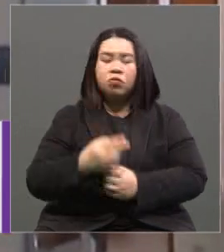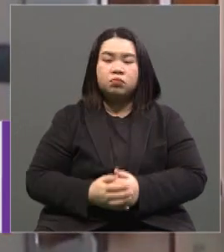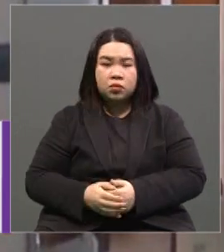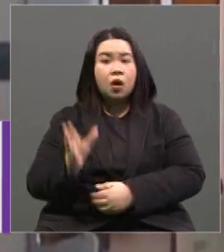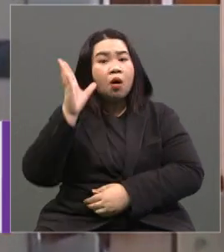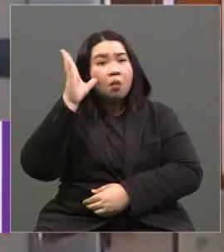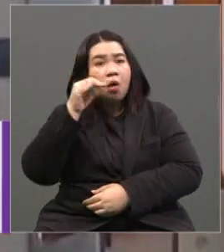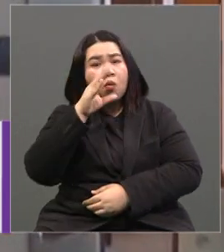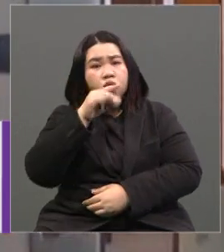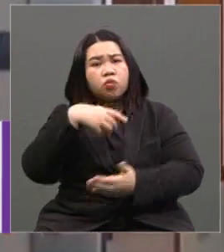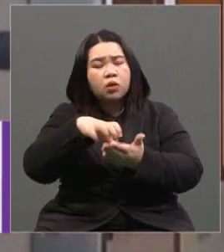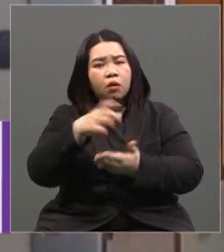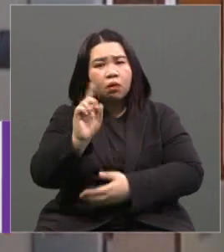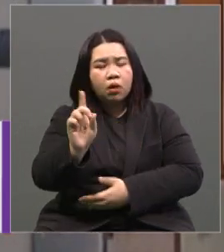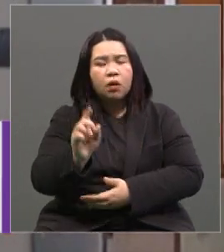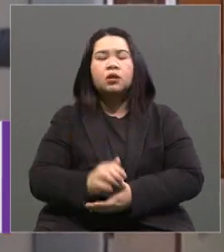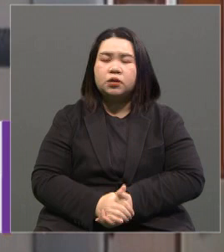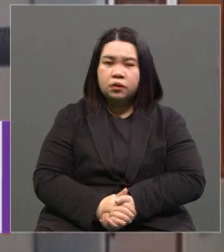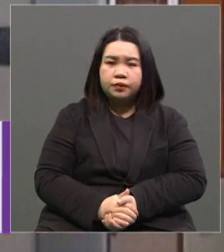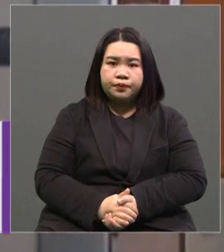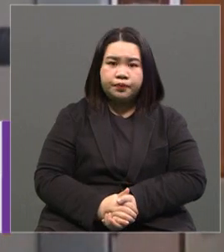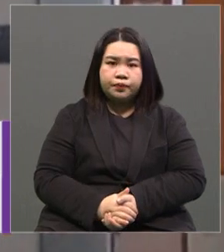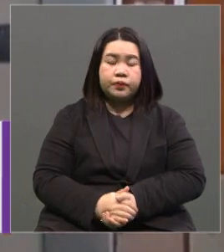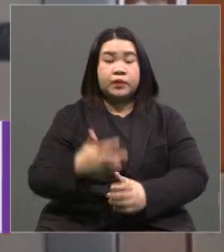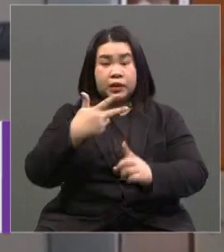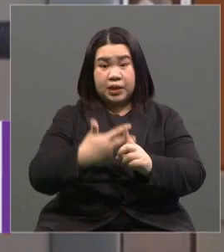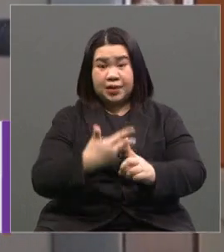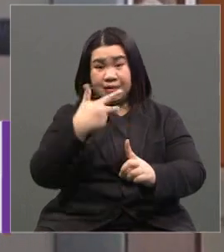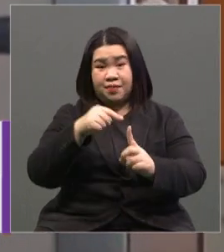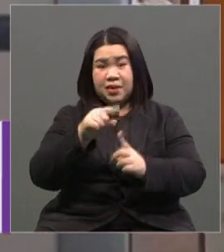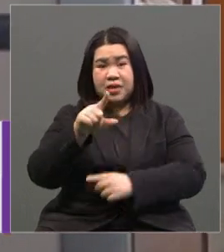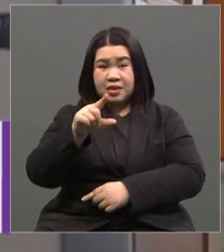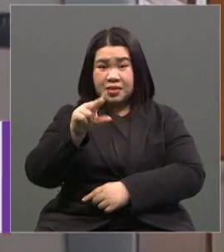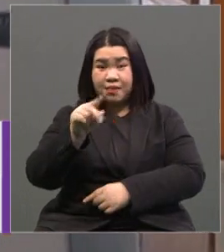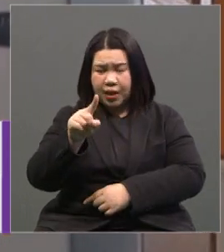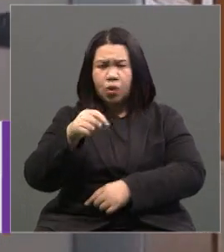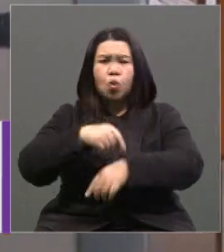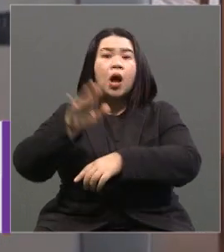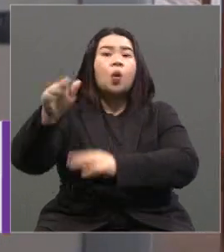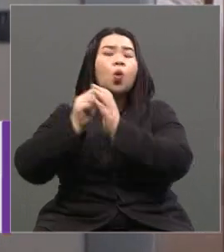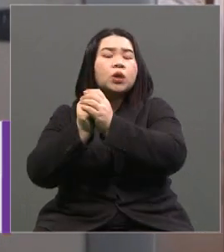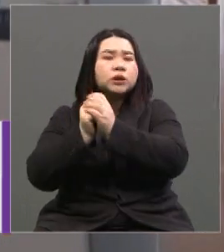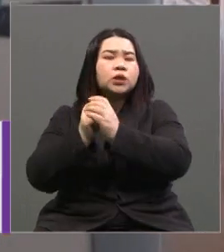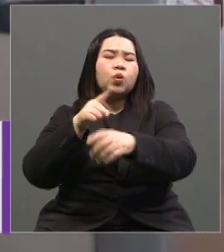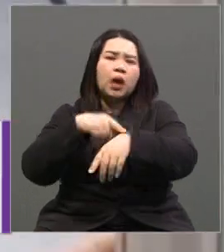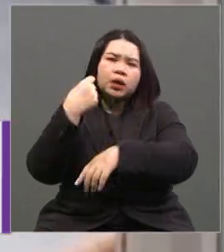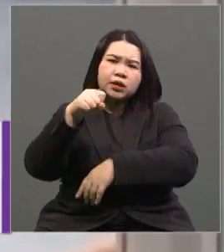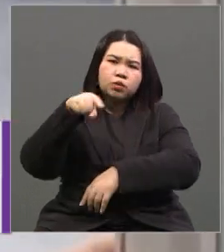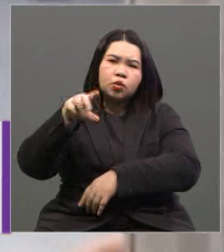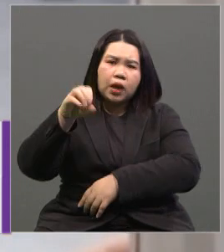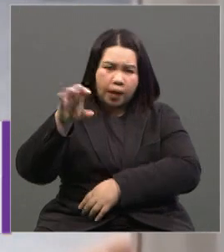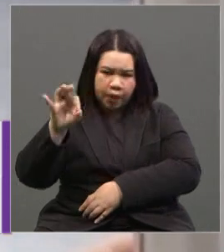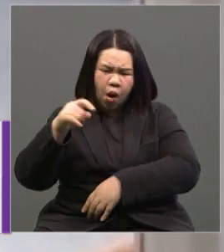ของผู้เสียชีวิตเนี่ยเขาเล่าให้ฟังเขาบอกว่าวันที่ 31มีนาคมคือเวลาที่จีนนะประมาณ 10:59นนะ